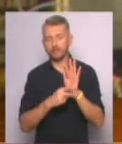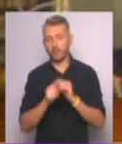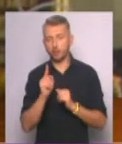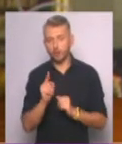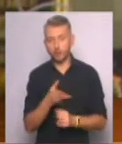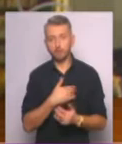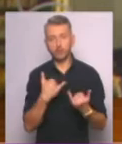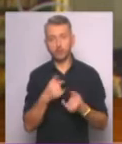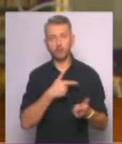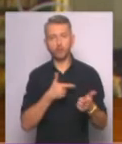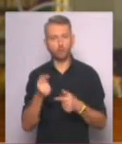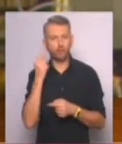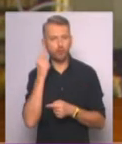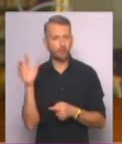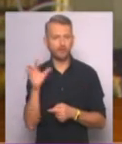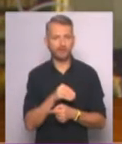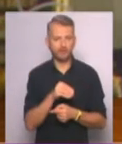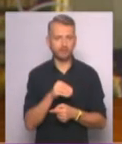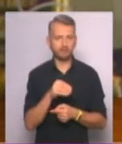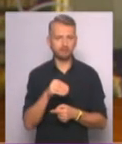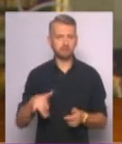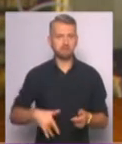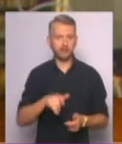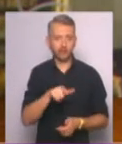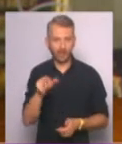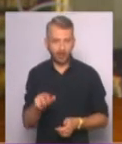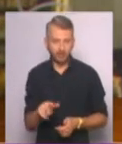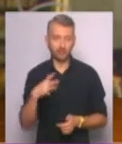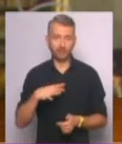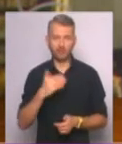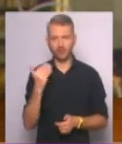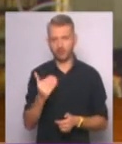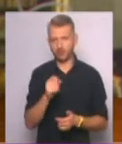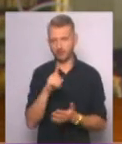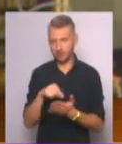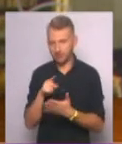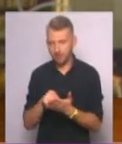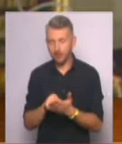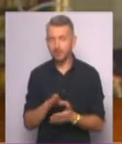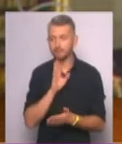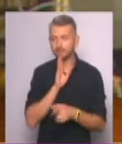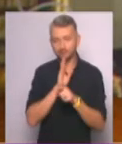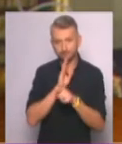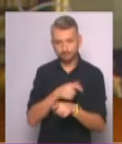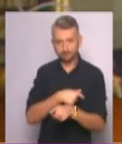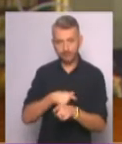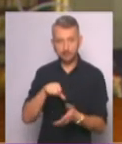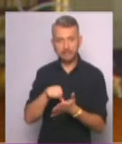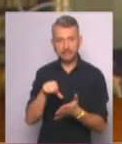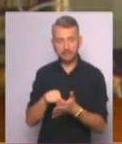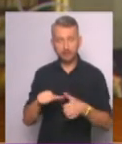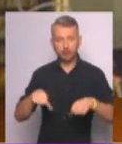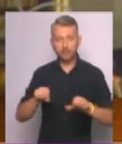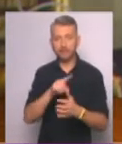223-0971. Ми сьогодні готові почути всіх печерян. Будь ласка, чекаємо на ваші запитання. І також я нагадаю, що пані Наталія є представницею